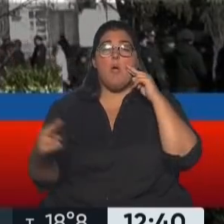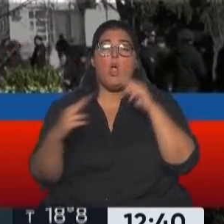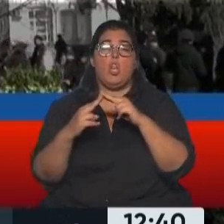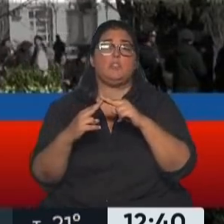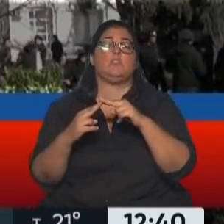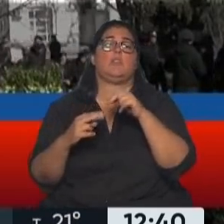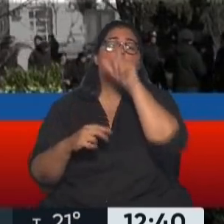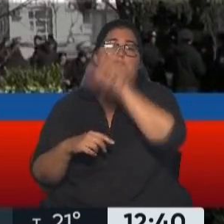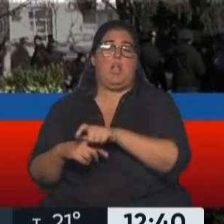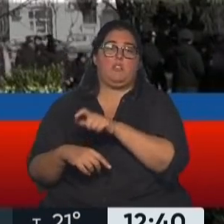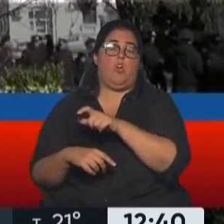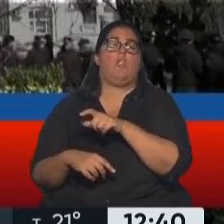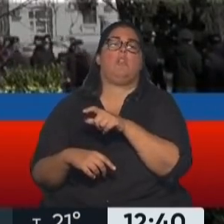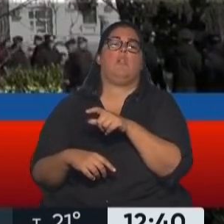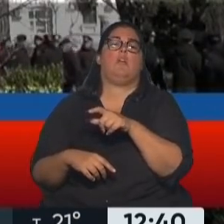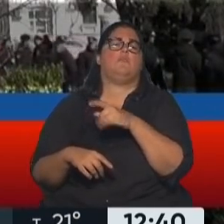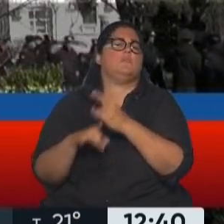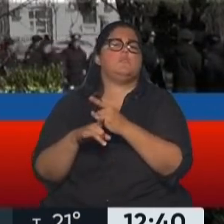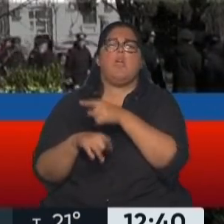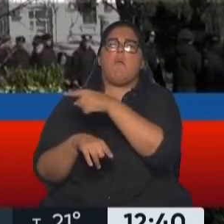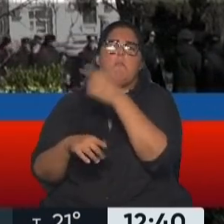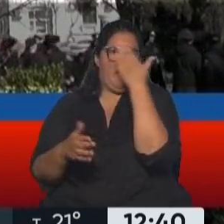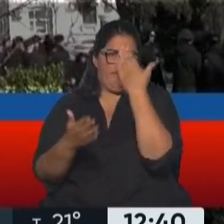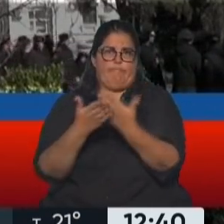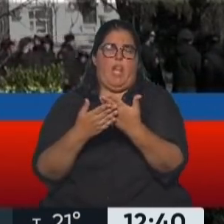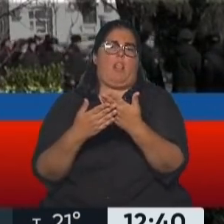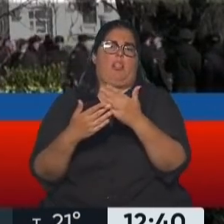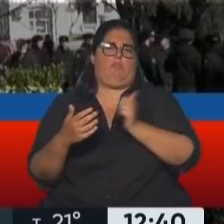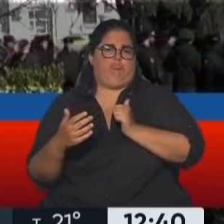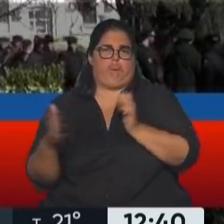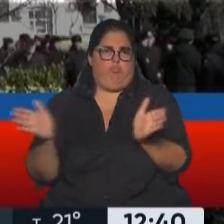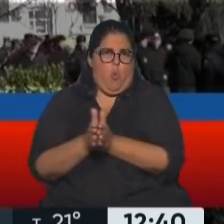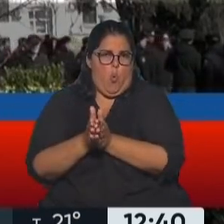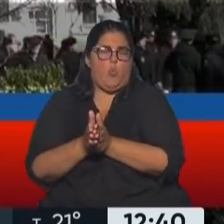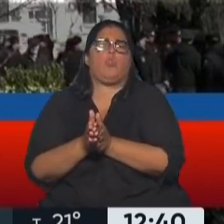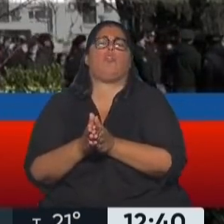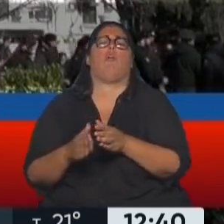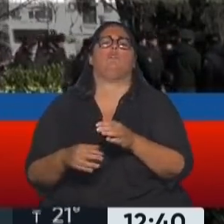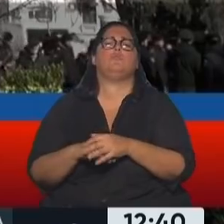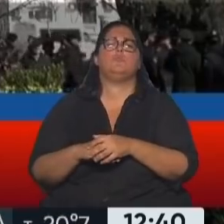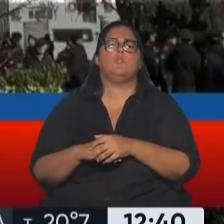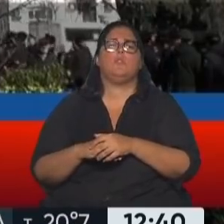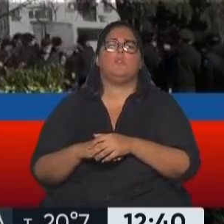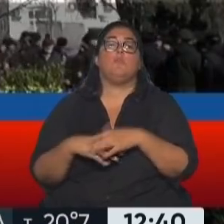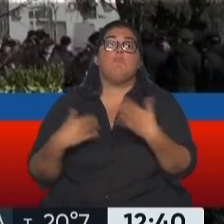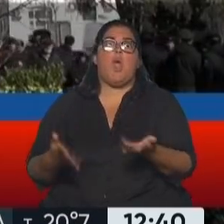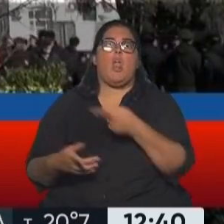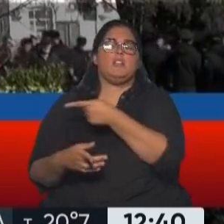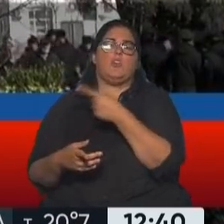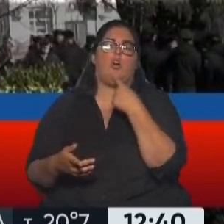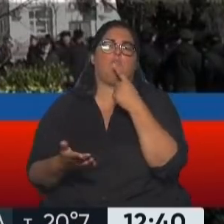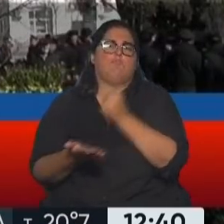всегда был на передовой, он всегда был с личным составом, он всегда был с офицерами. И поэтому он до